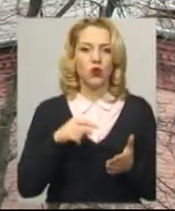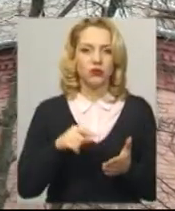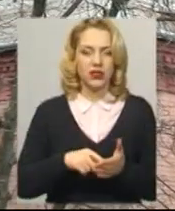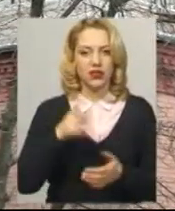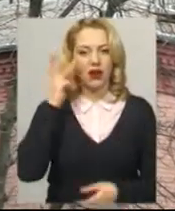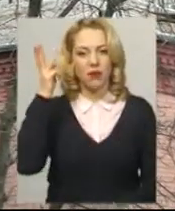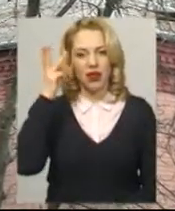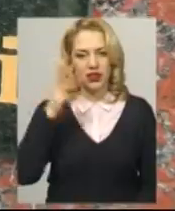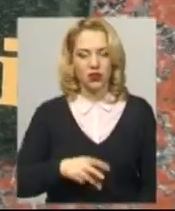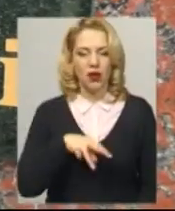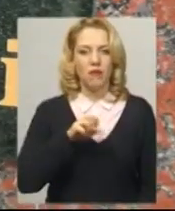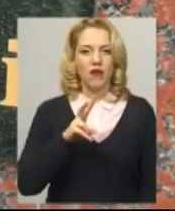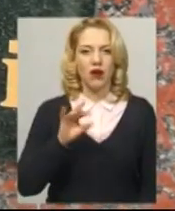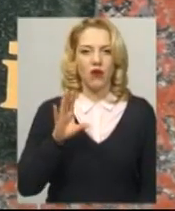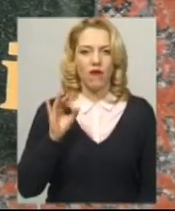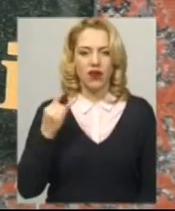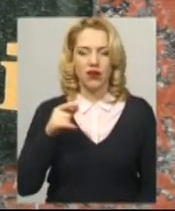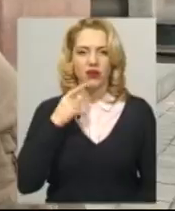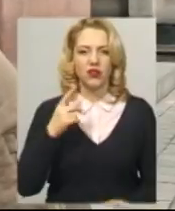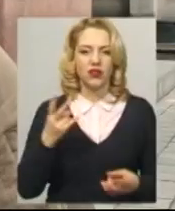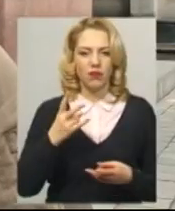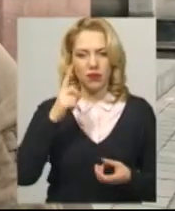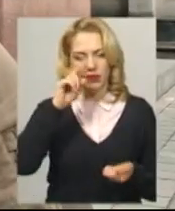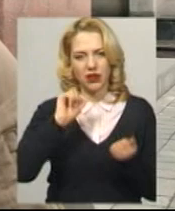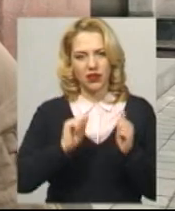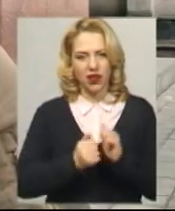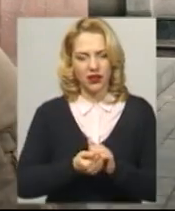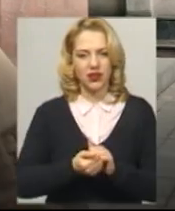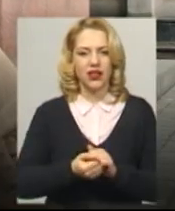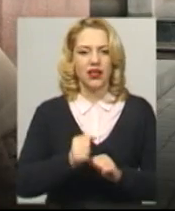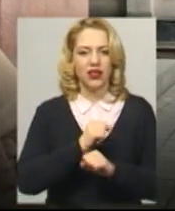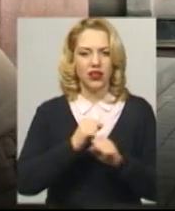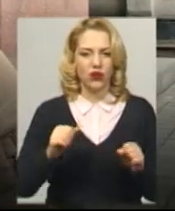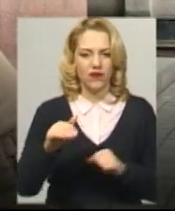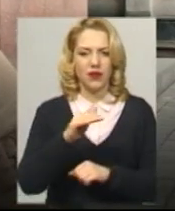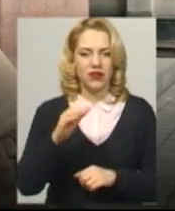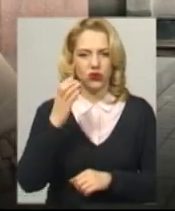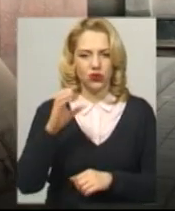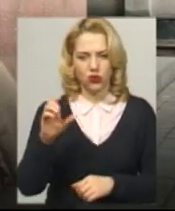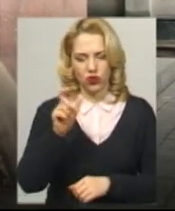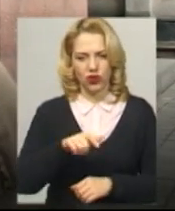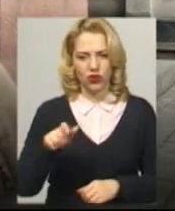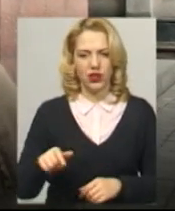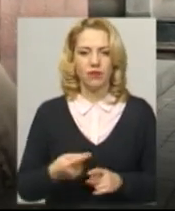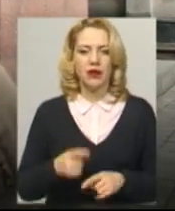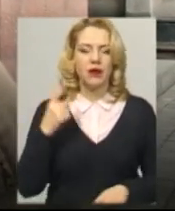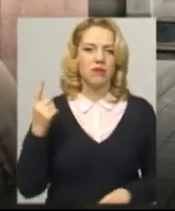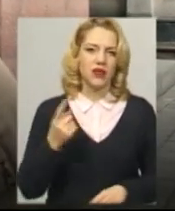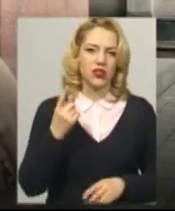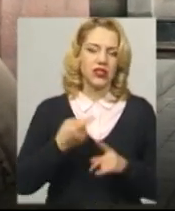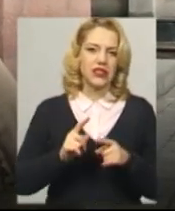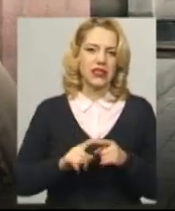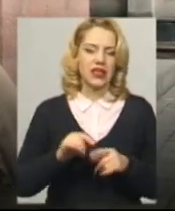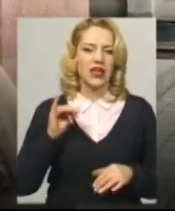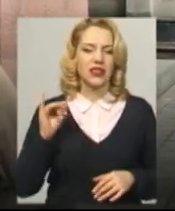Олександр Маковей каже, слід пам'ятати Героїв Небесної Сотні. В першу чергу це історія, це крок, черговий крок